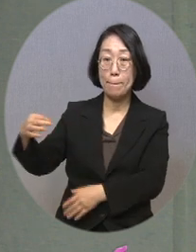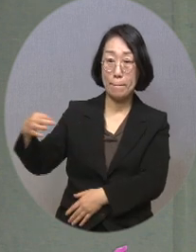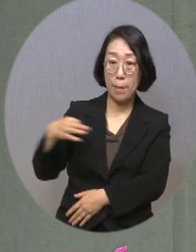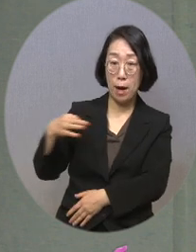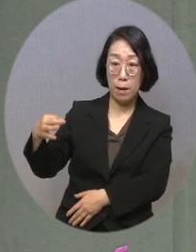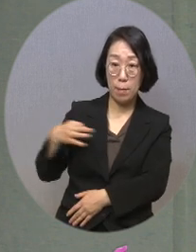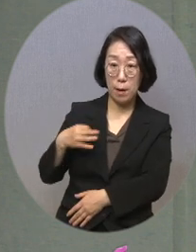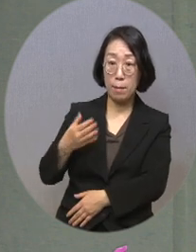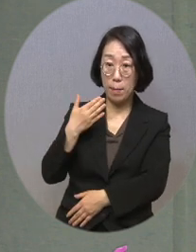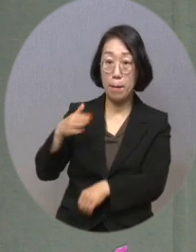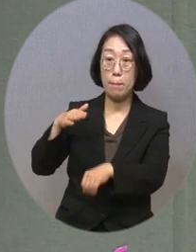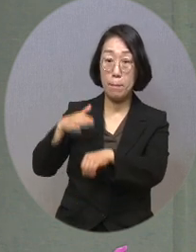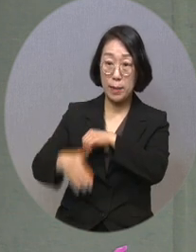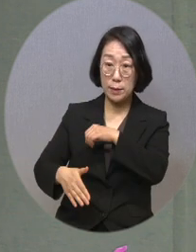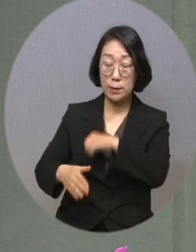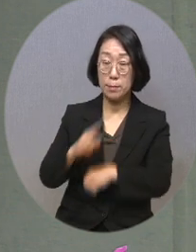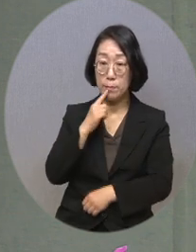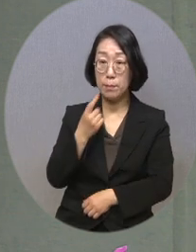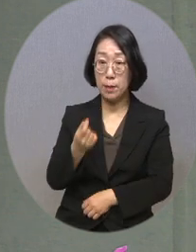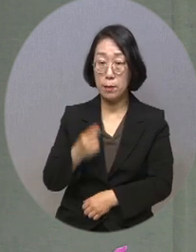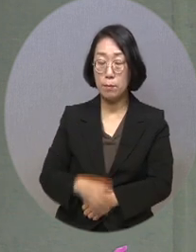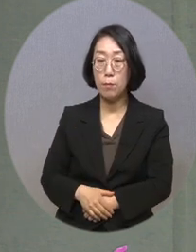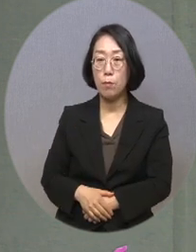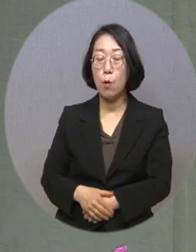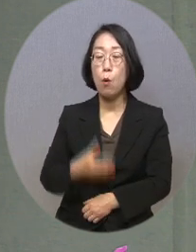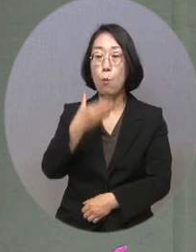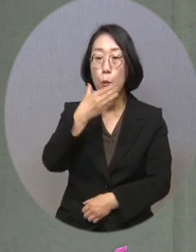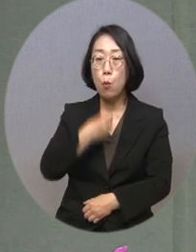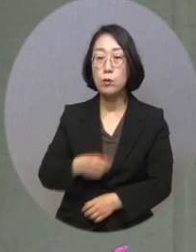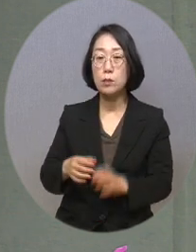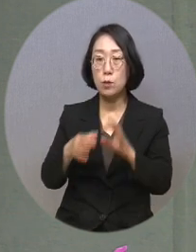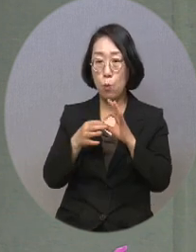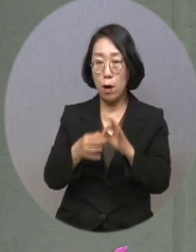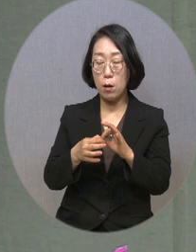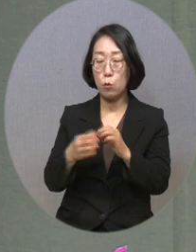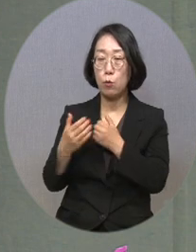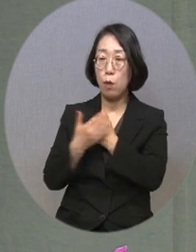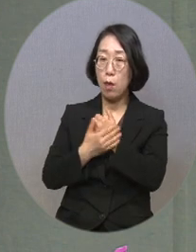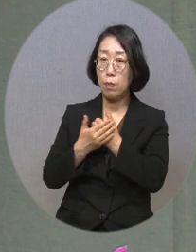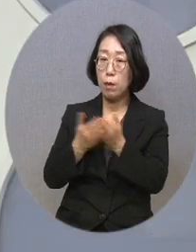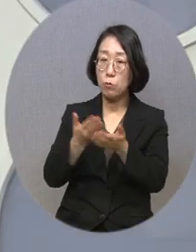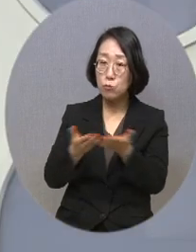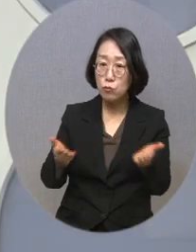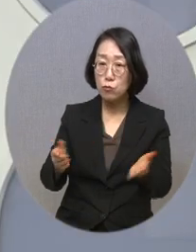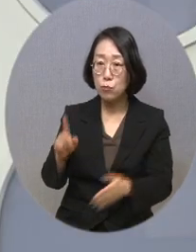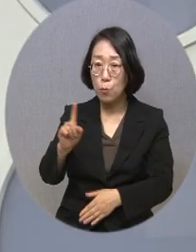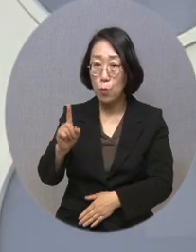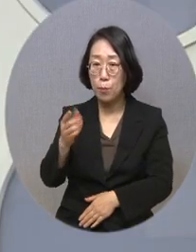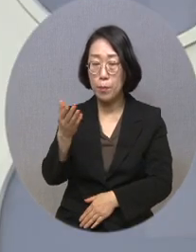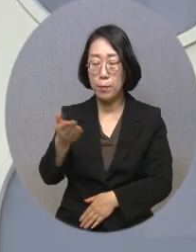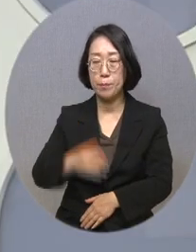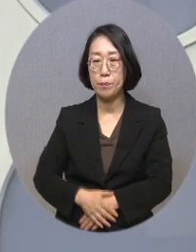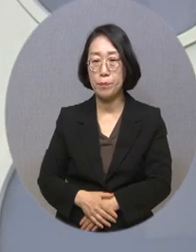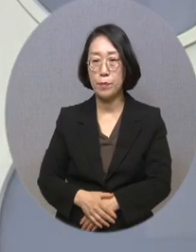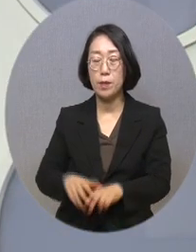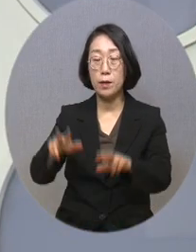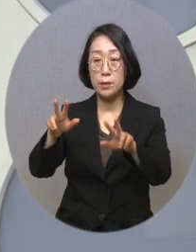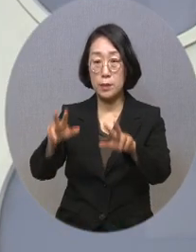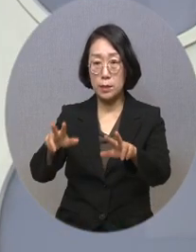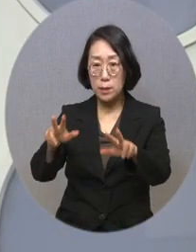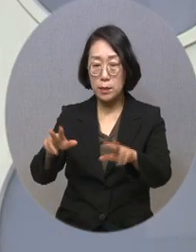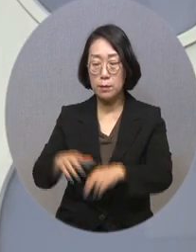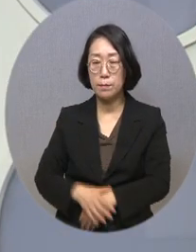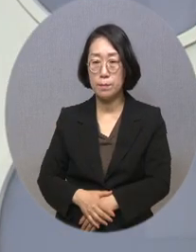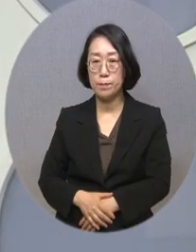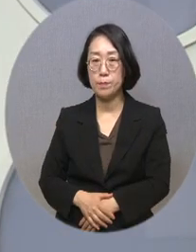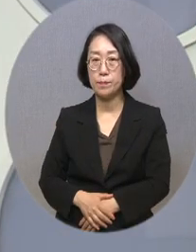되겠네요. 그러면 복지 문제 같은 것도 어떤 혜택을 주고 계십니까? 지금에 하는